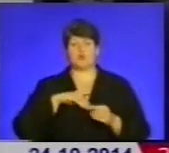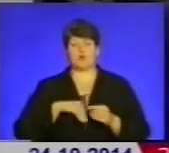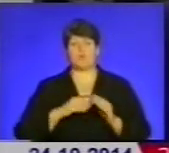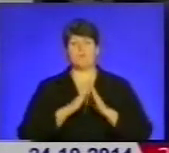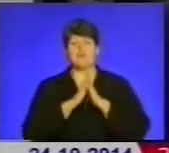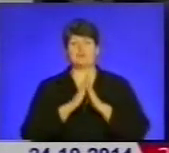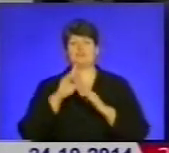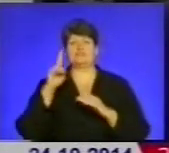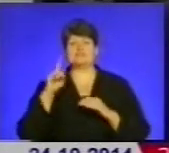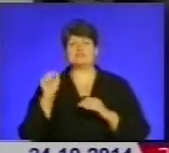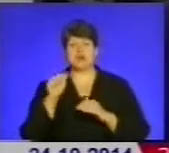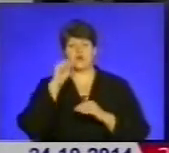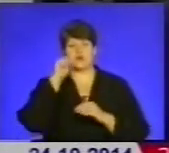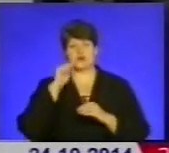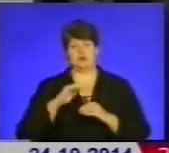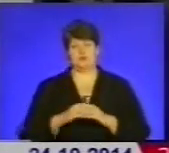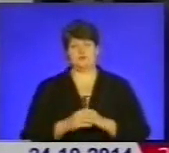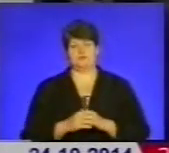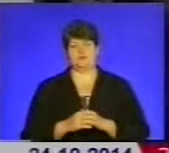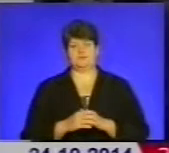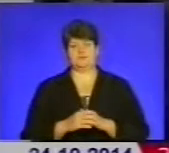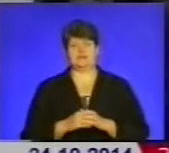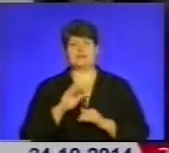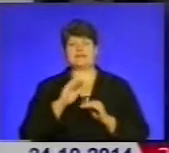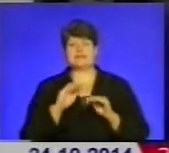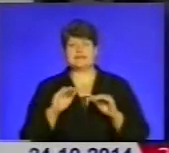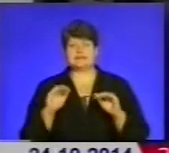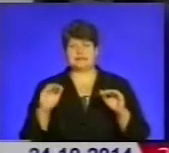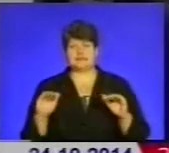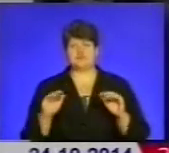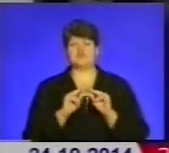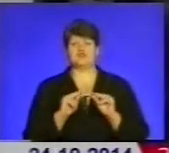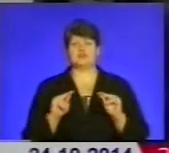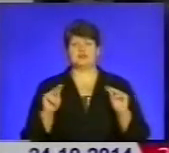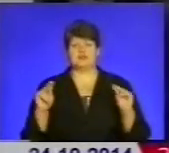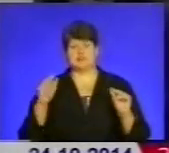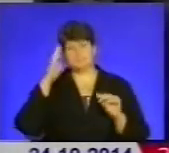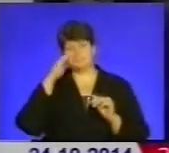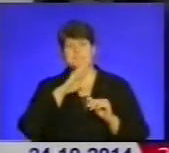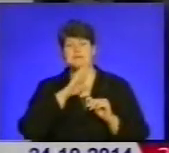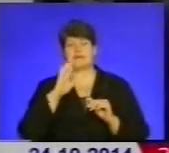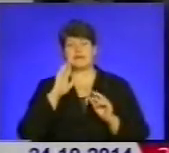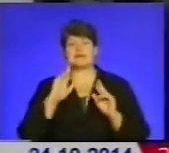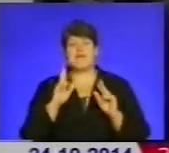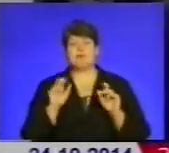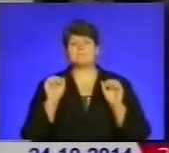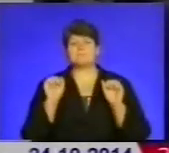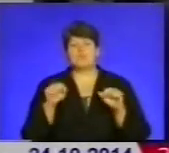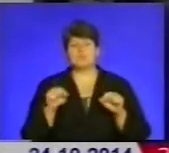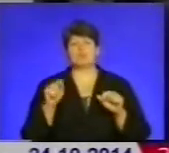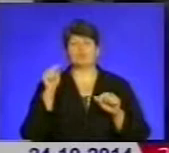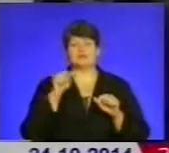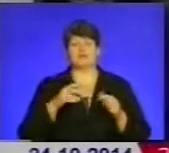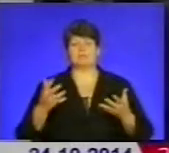за Україну. І діти, і вчителі, і батьки, як можемо, ми так